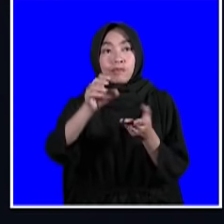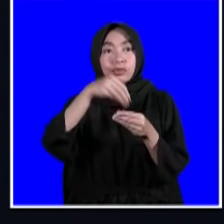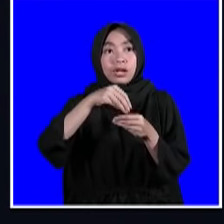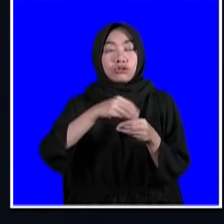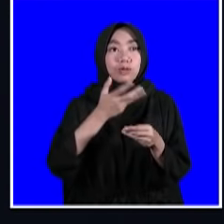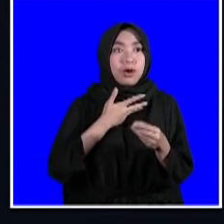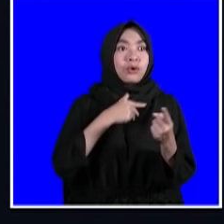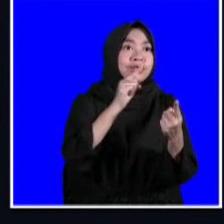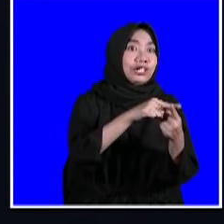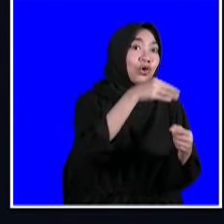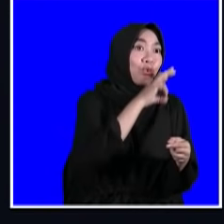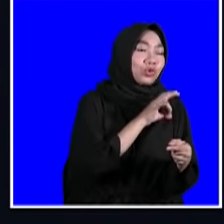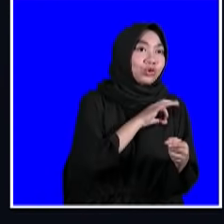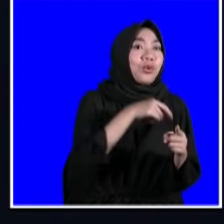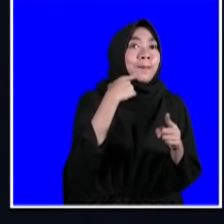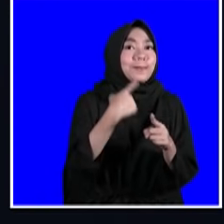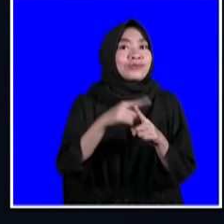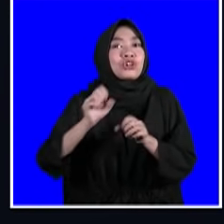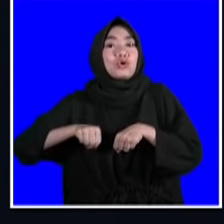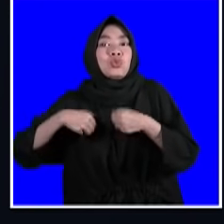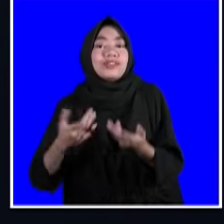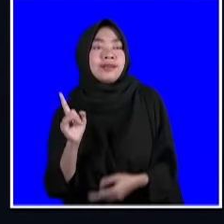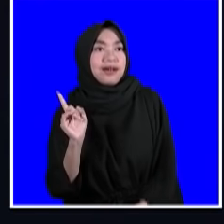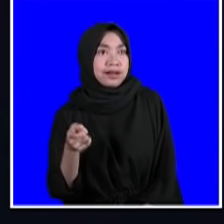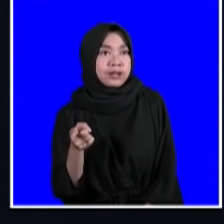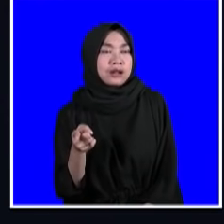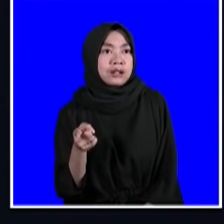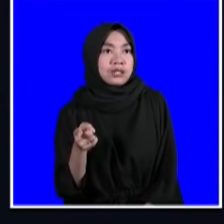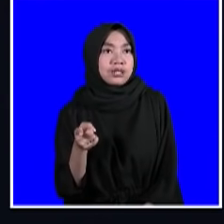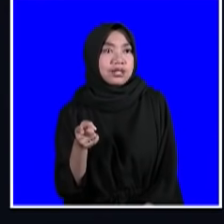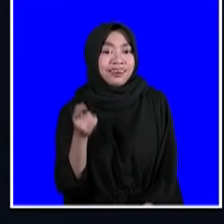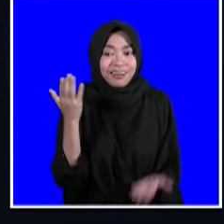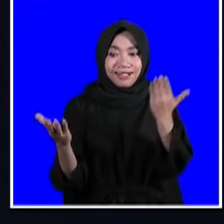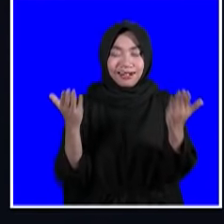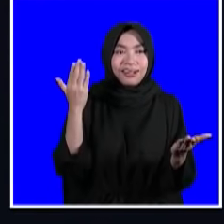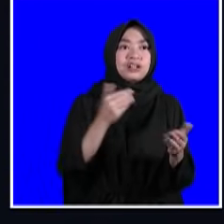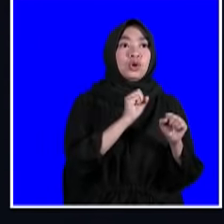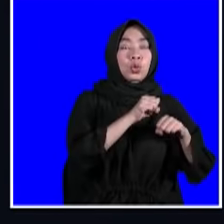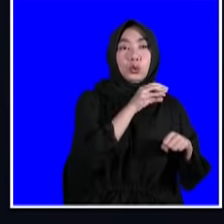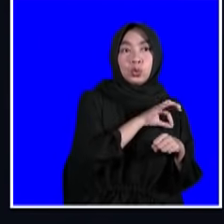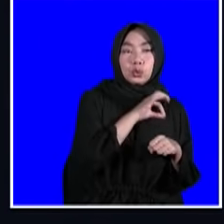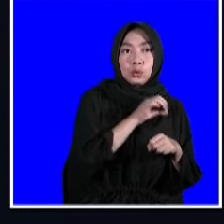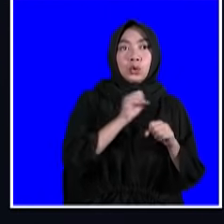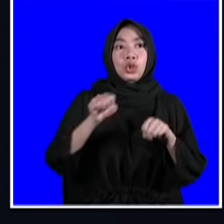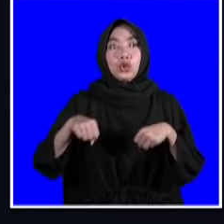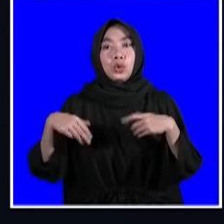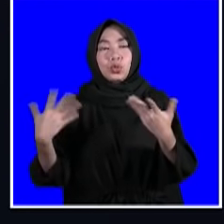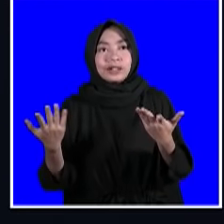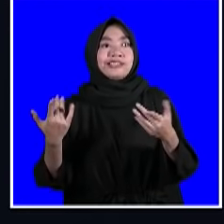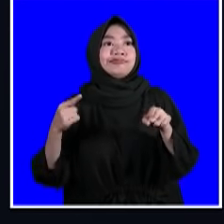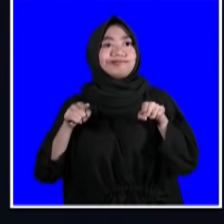keuntungan tapi juga ada kerugiannya. Jadi keuntungan dan kerugian dalam berinvestasi selalu